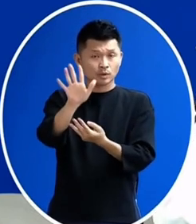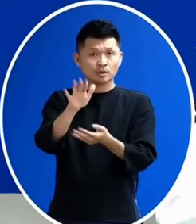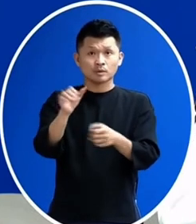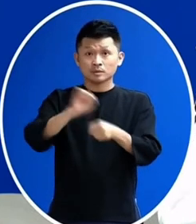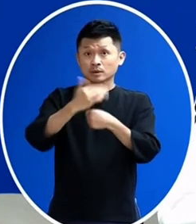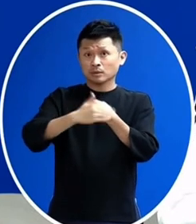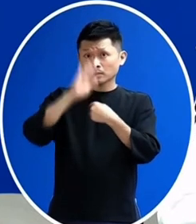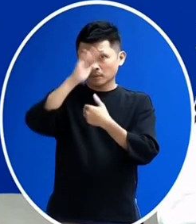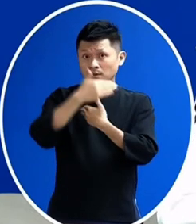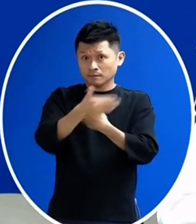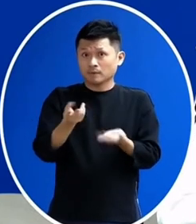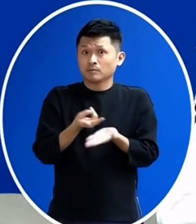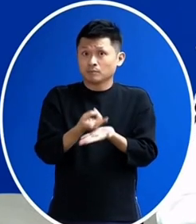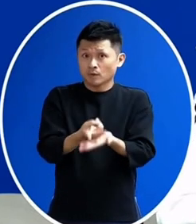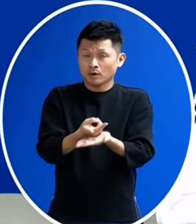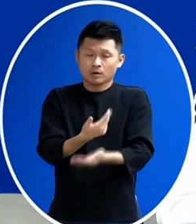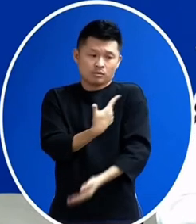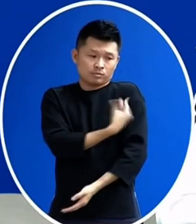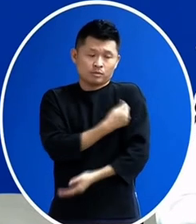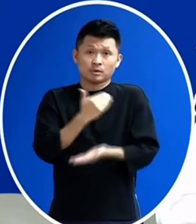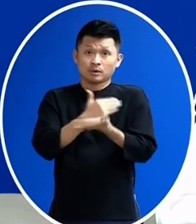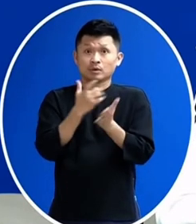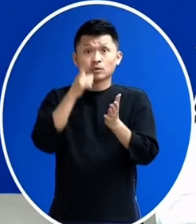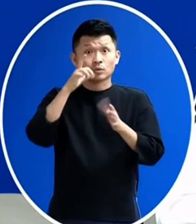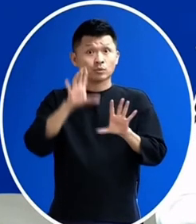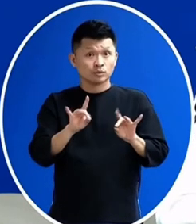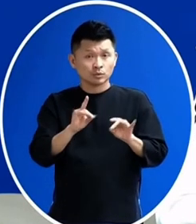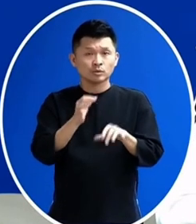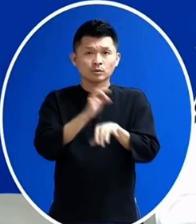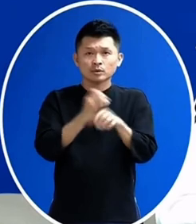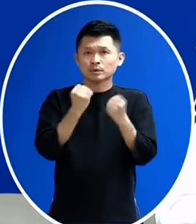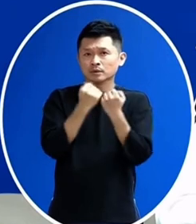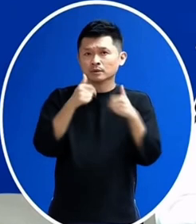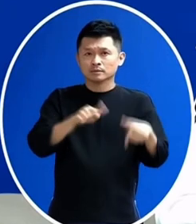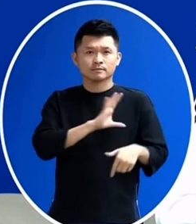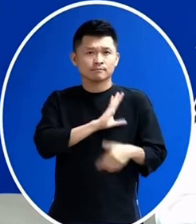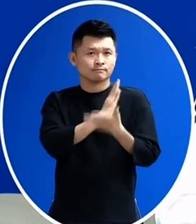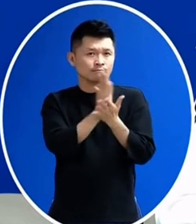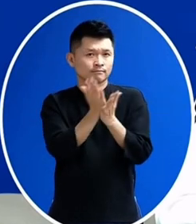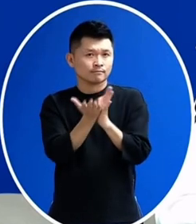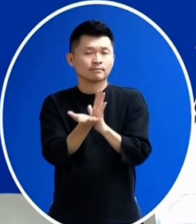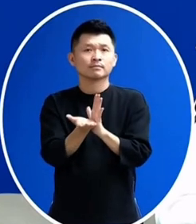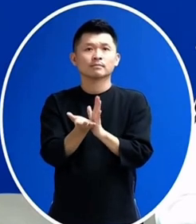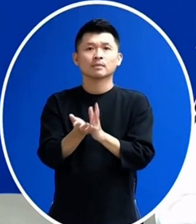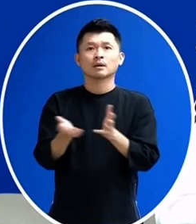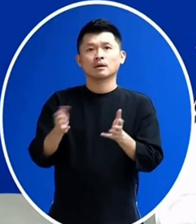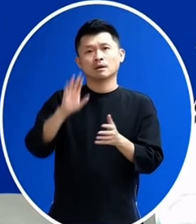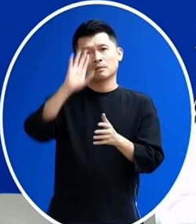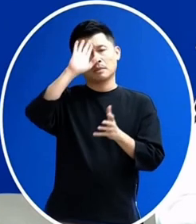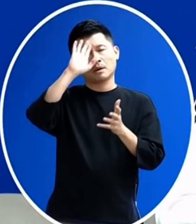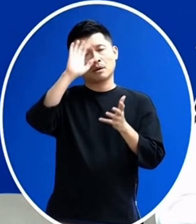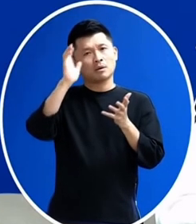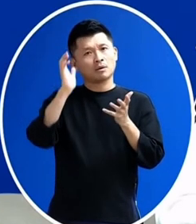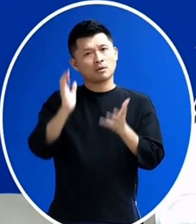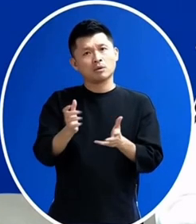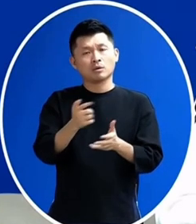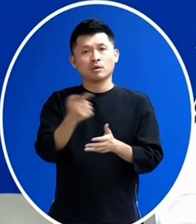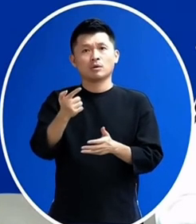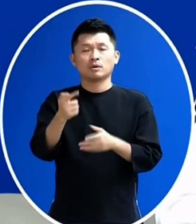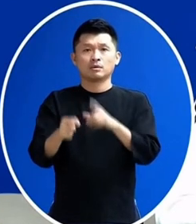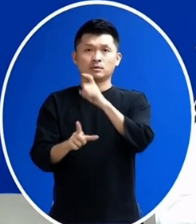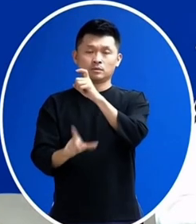病房，也使用了类固醇跟瑞德西韦等药物治疗，不过仍然因为病况恶化的关系，不幸